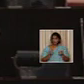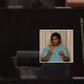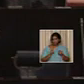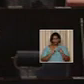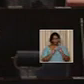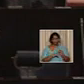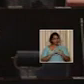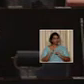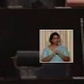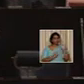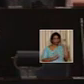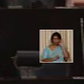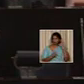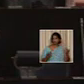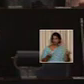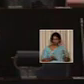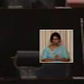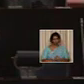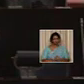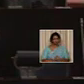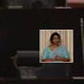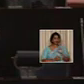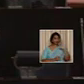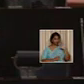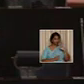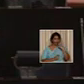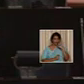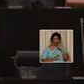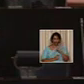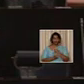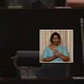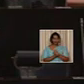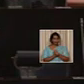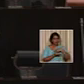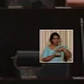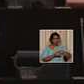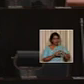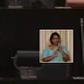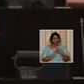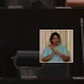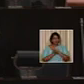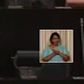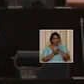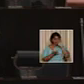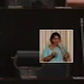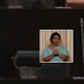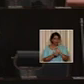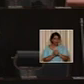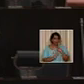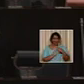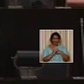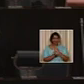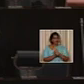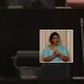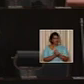अपराध वार्तावी नोमेत आ एक पोलिस वसम कर नीतिया साम्य आरक्षा के जिम संधा श्रीलंका